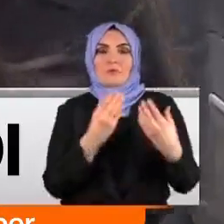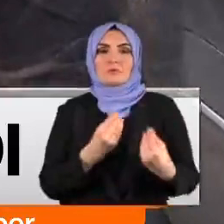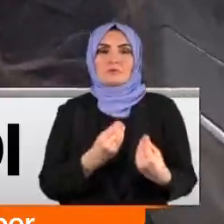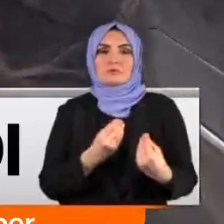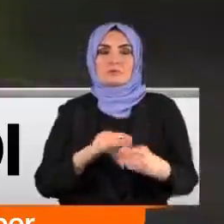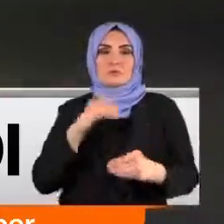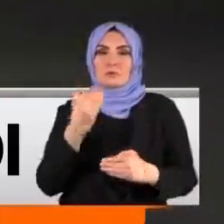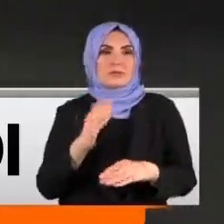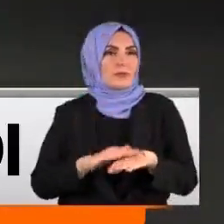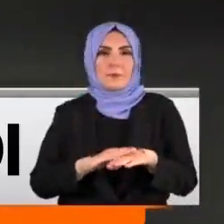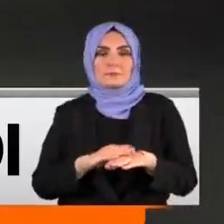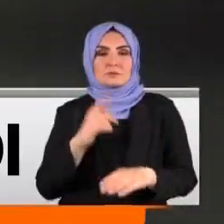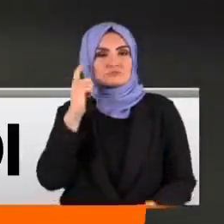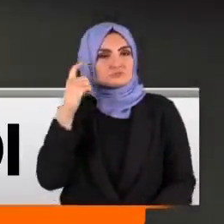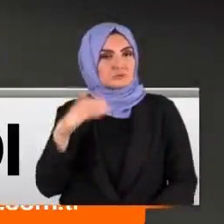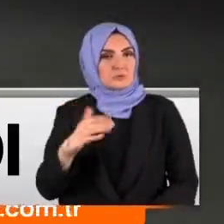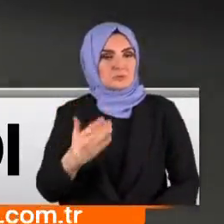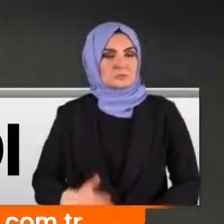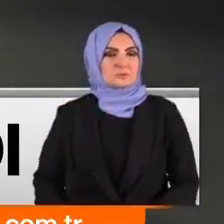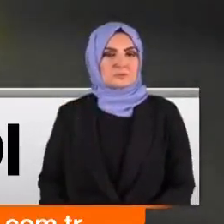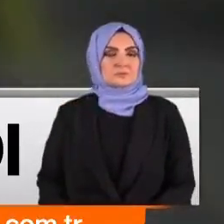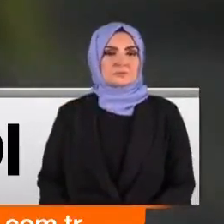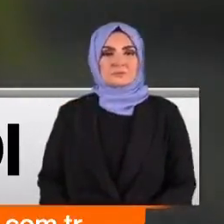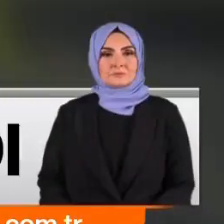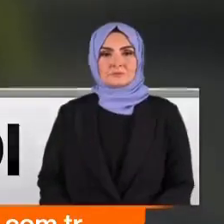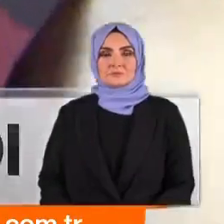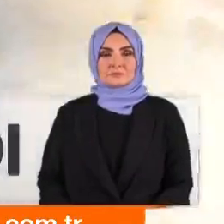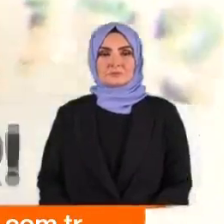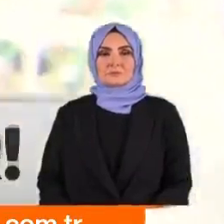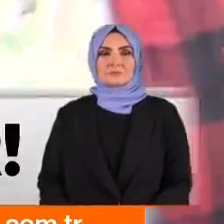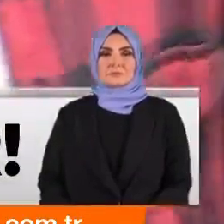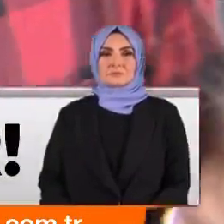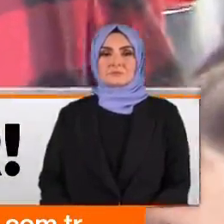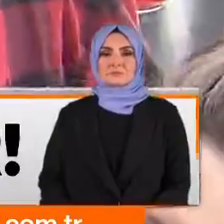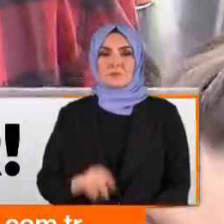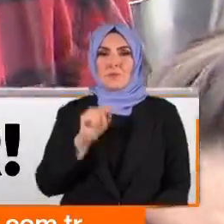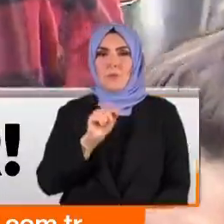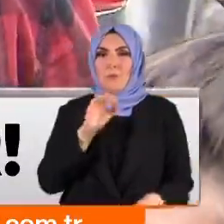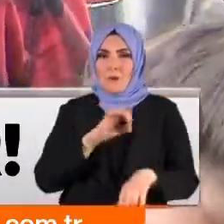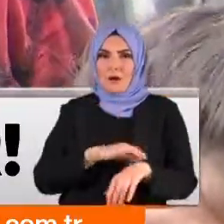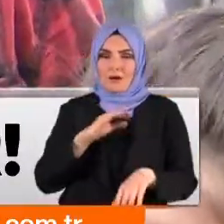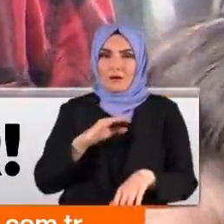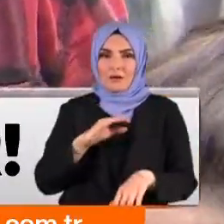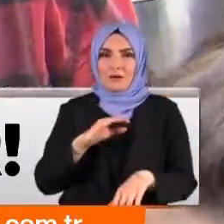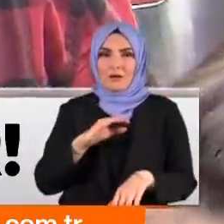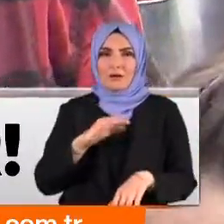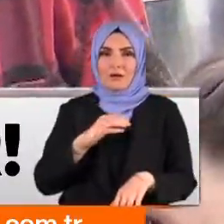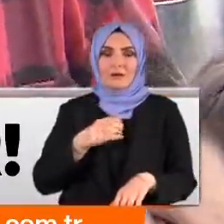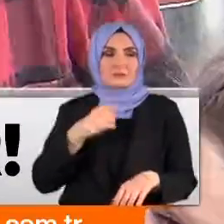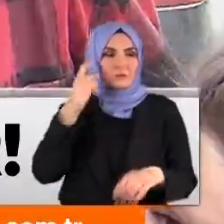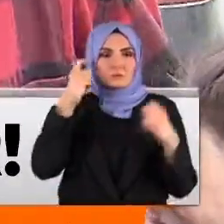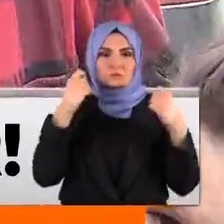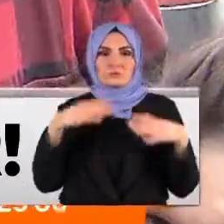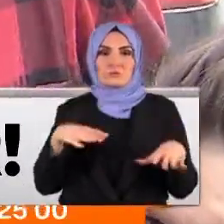yapacağını şaşırdı. Kesip atıp üstünden arabayla geçeceğim. O an için ben başımdan vurulmuşa döndüm. Nasıl sökeceğim, nasıl